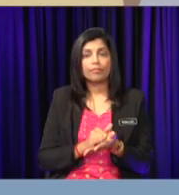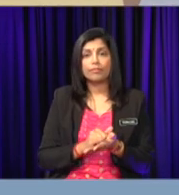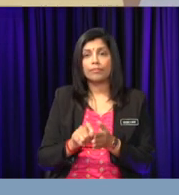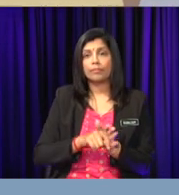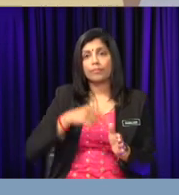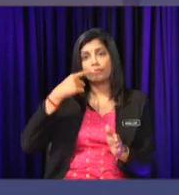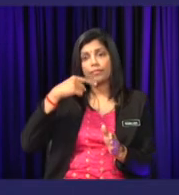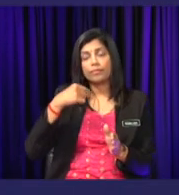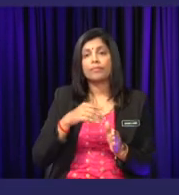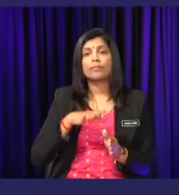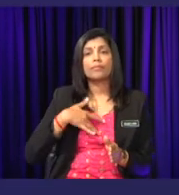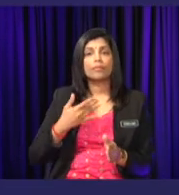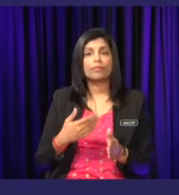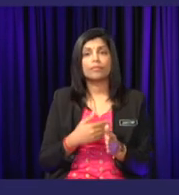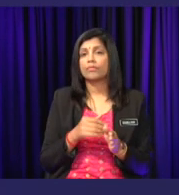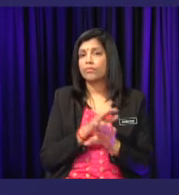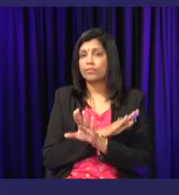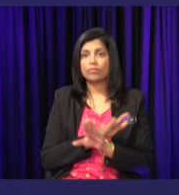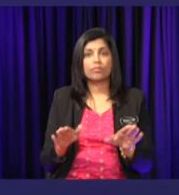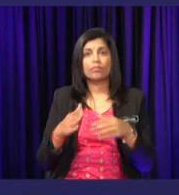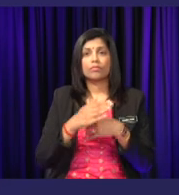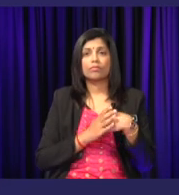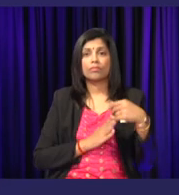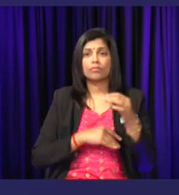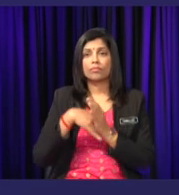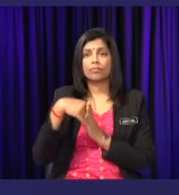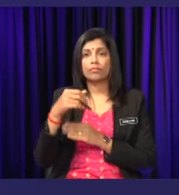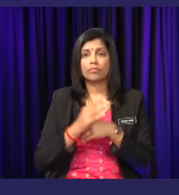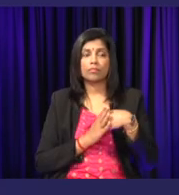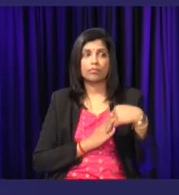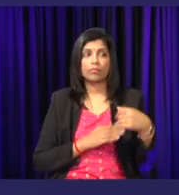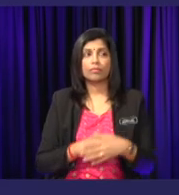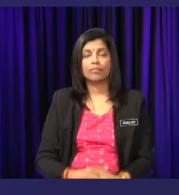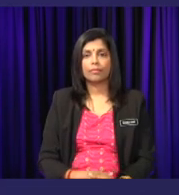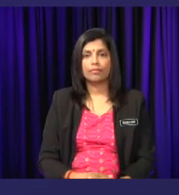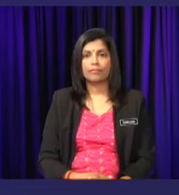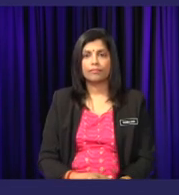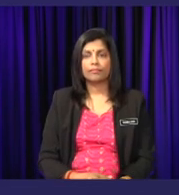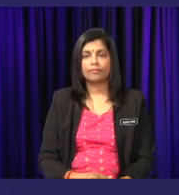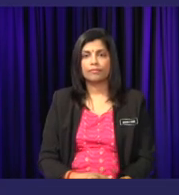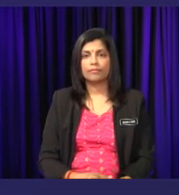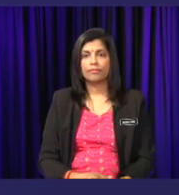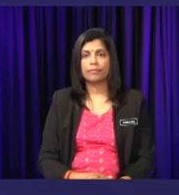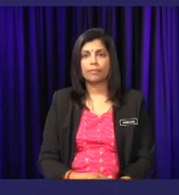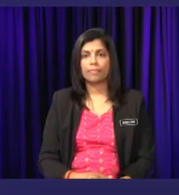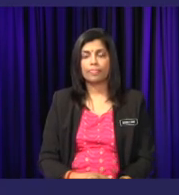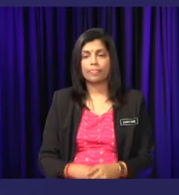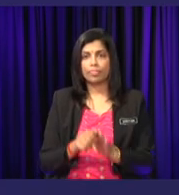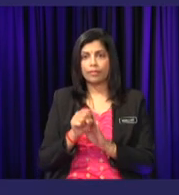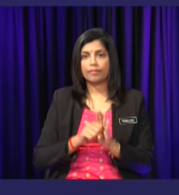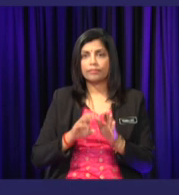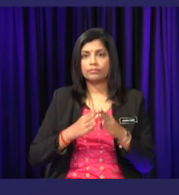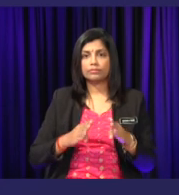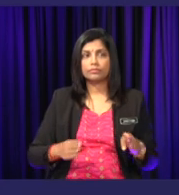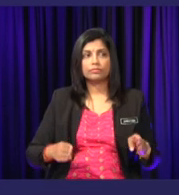menyebabkan penduduk di kawasan tersebut berhasil tidak selesai memang keadaan akan jadi tidak selesai